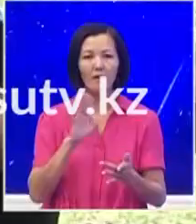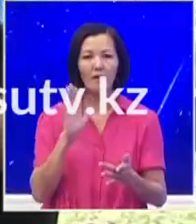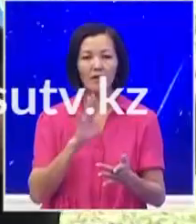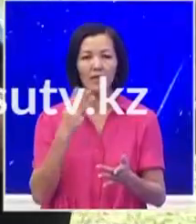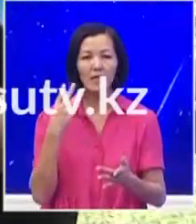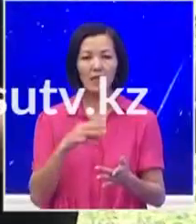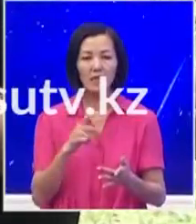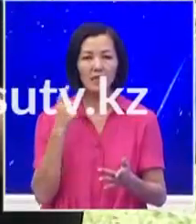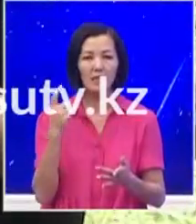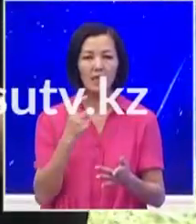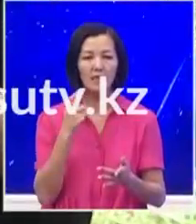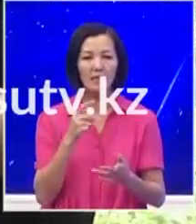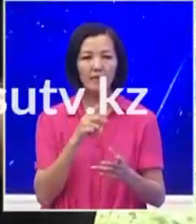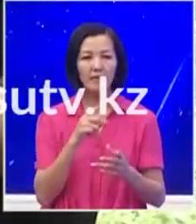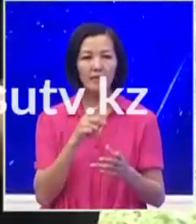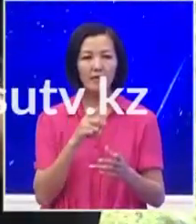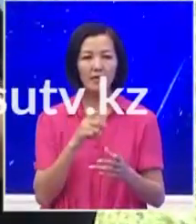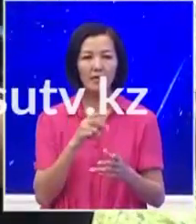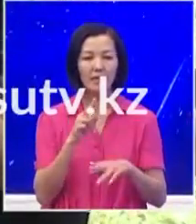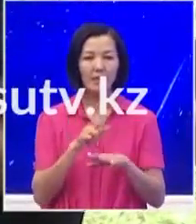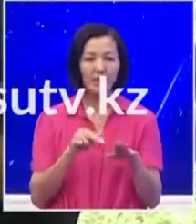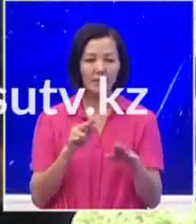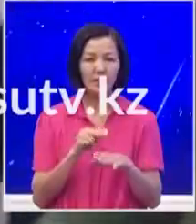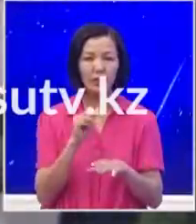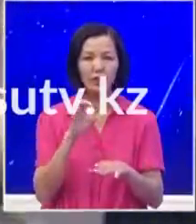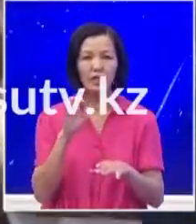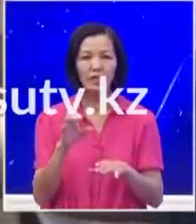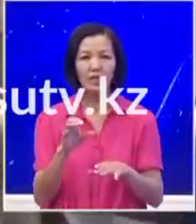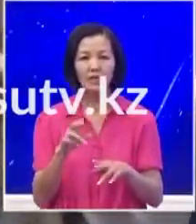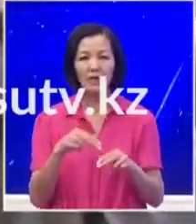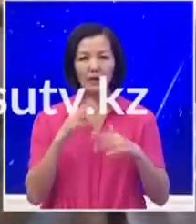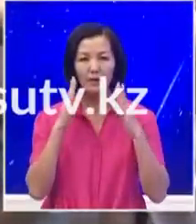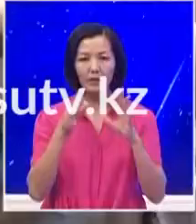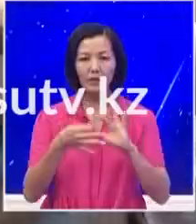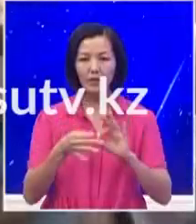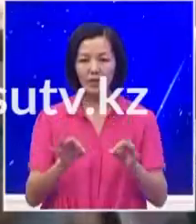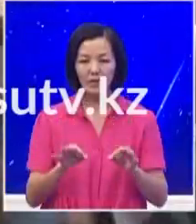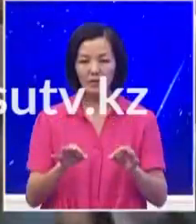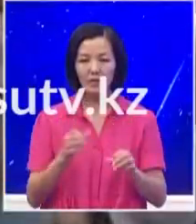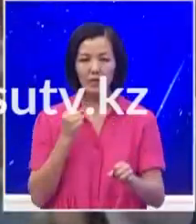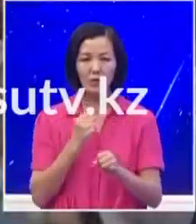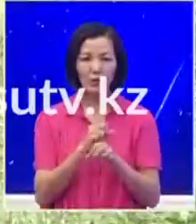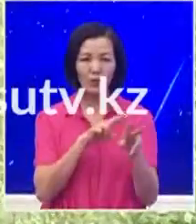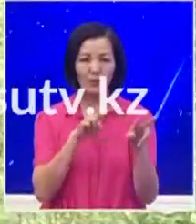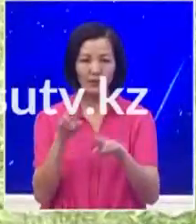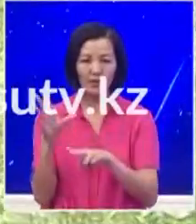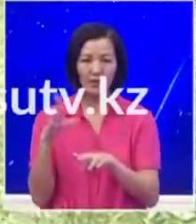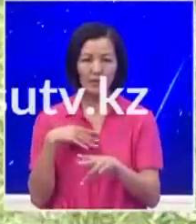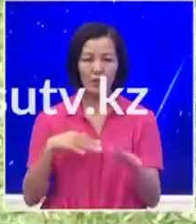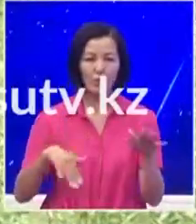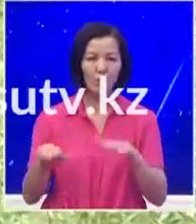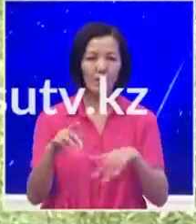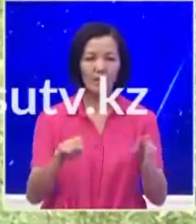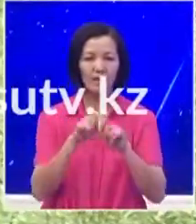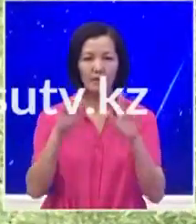объектов. Контролю за ситуацией на них сотрудники отдела районного ЧС уделяют пристальное внимание. С официальным открытием купального